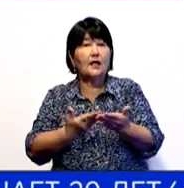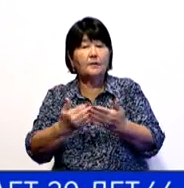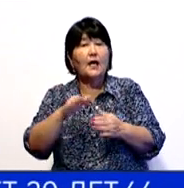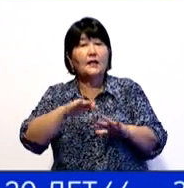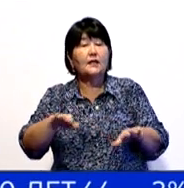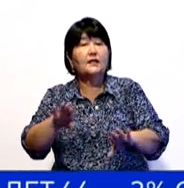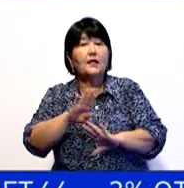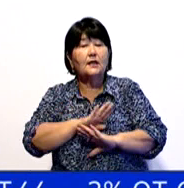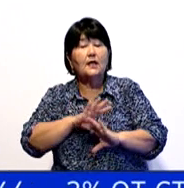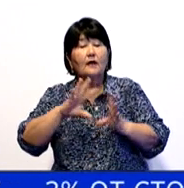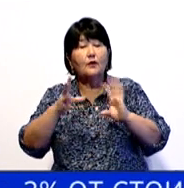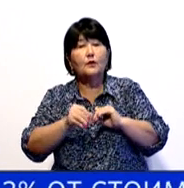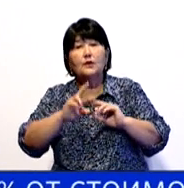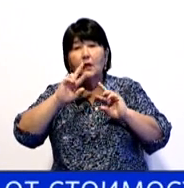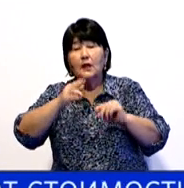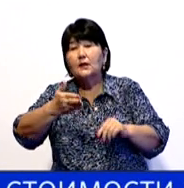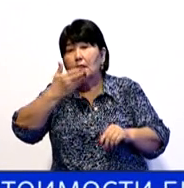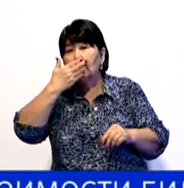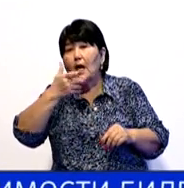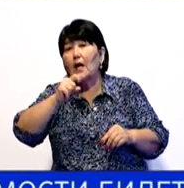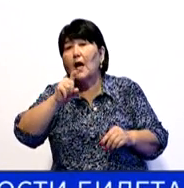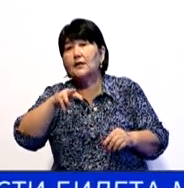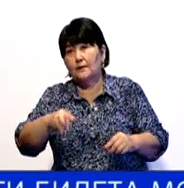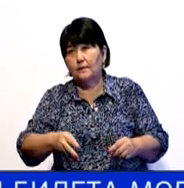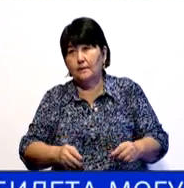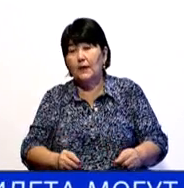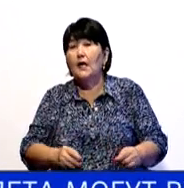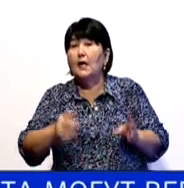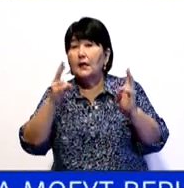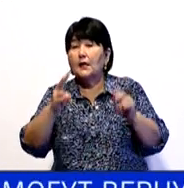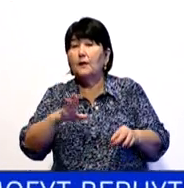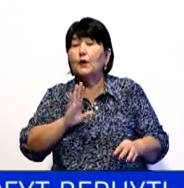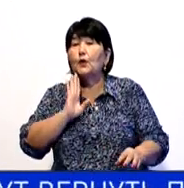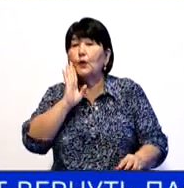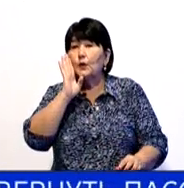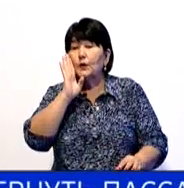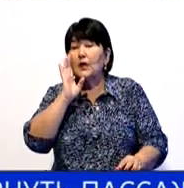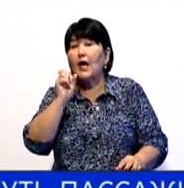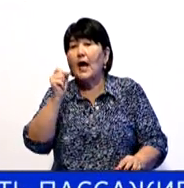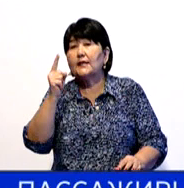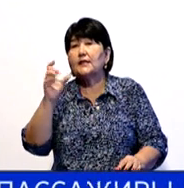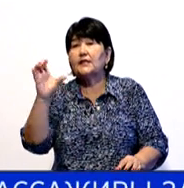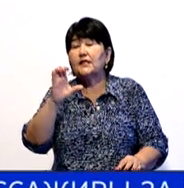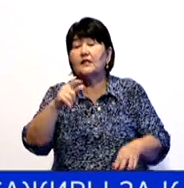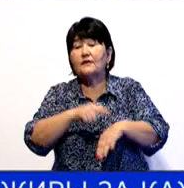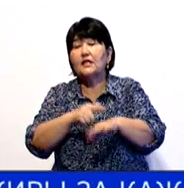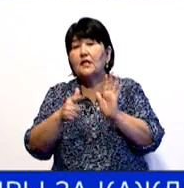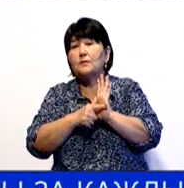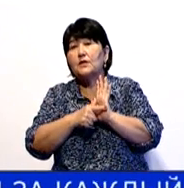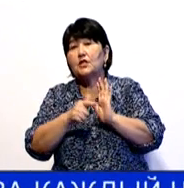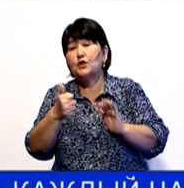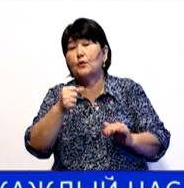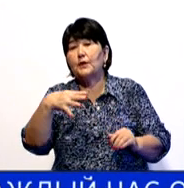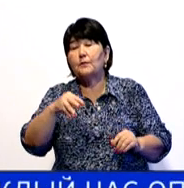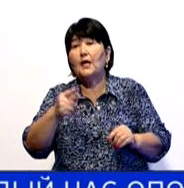дети скончались в результате отравления природным газом. Трагедия произошла утром 11 сентября в 7 часов 15 минут